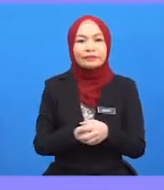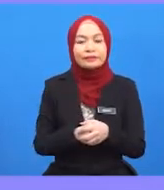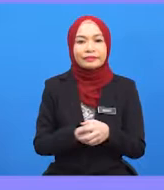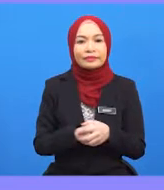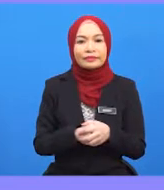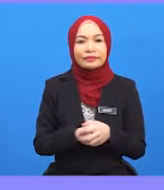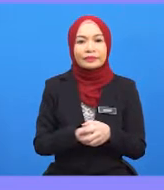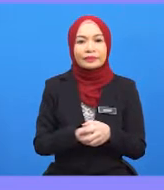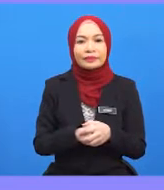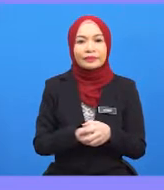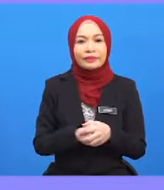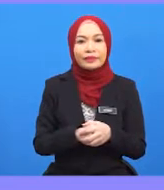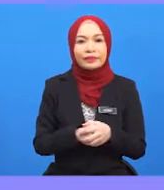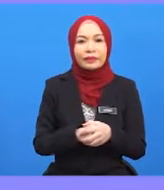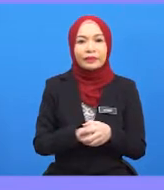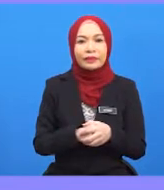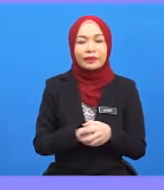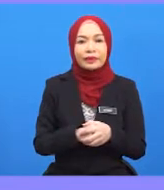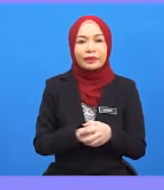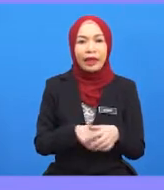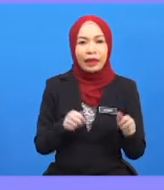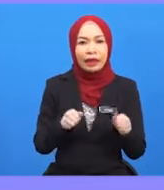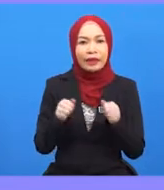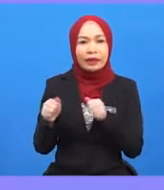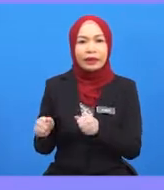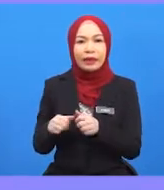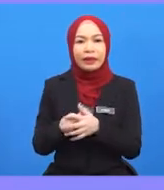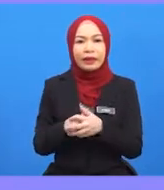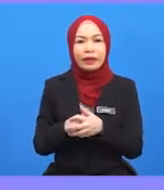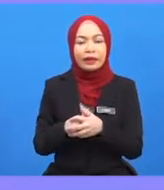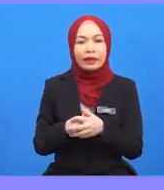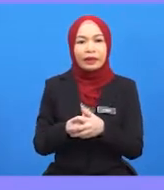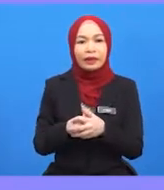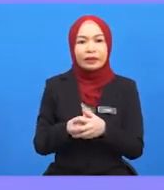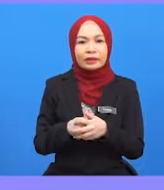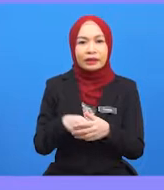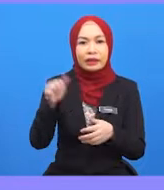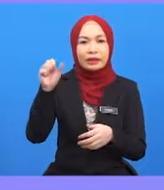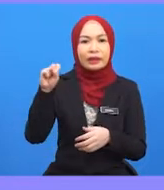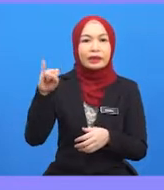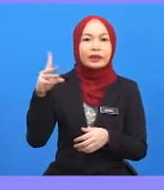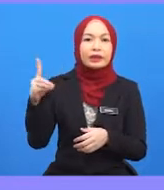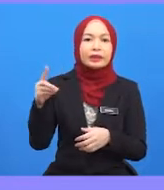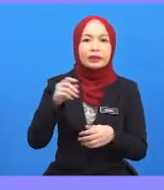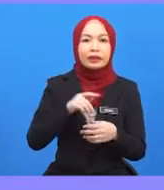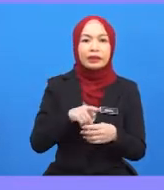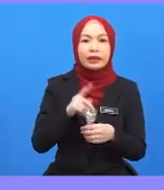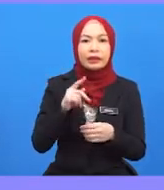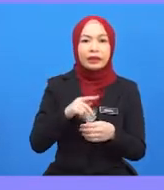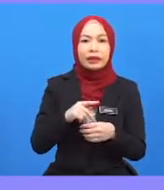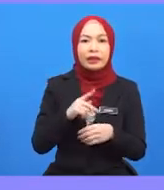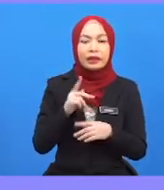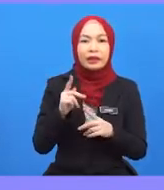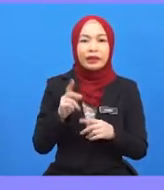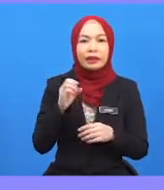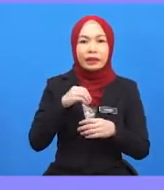Okey, seterusnya, alirkan asid nitrit secara perlahan-lahan ke dalam kelalang kon sambil